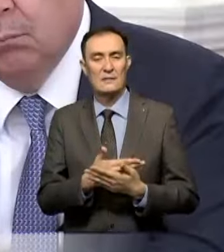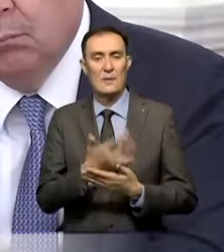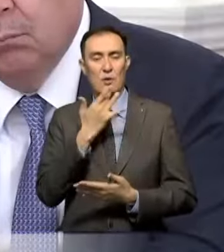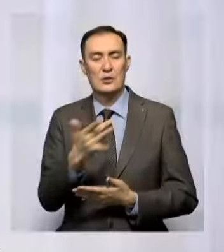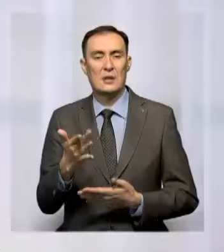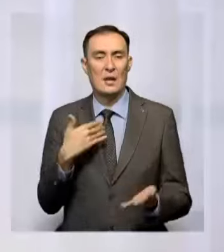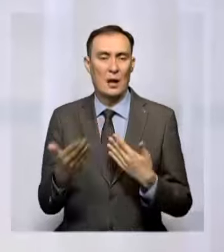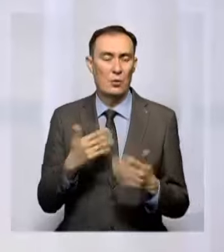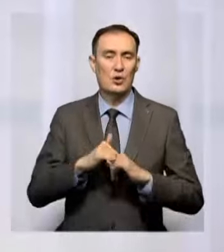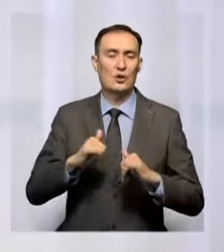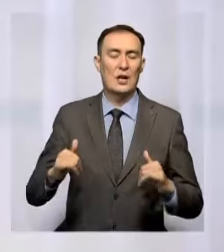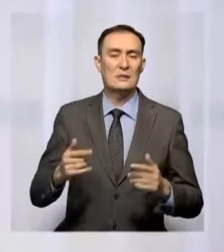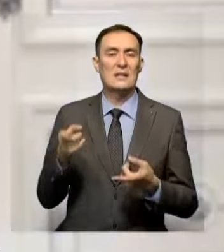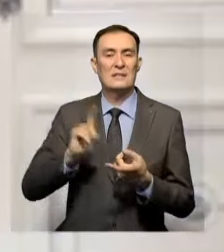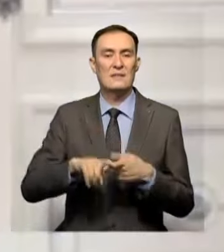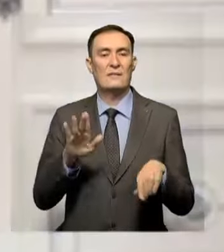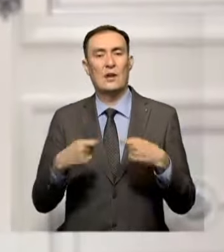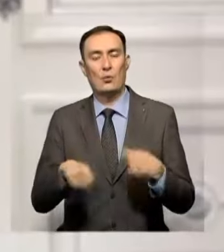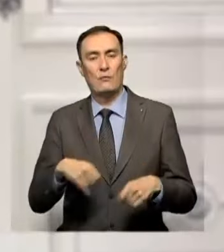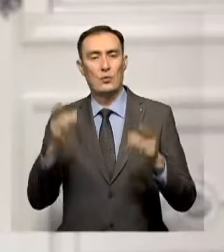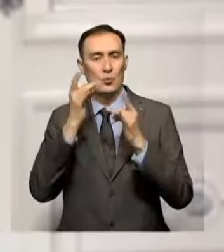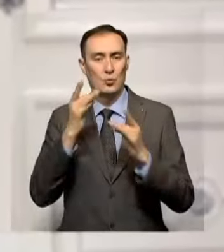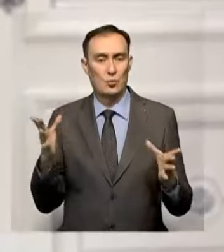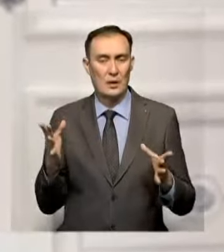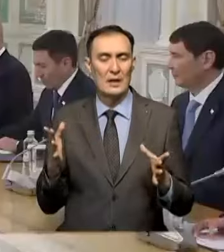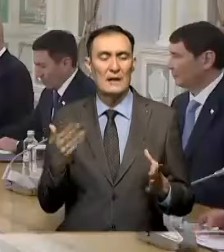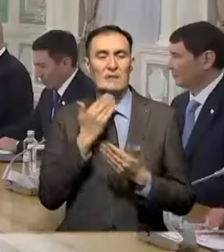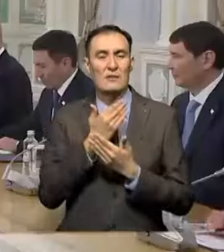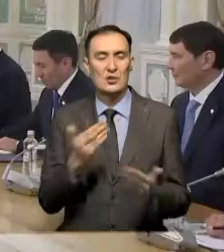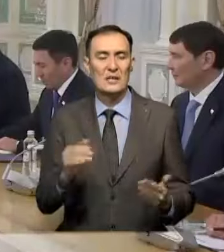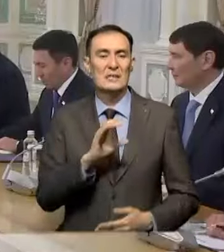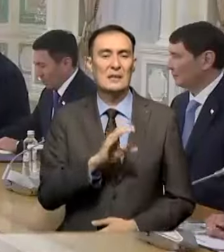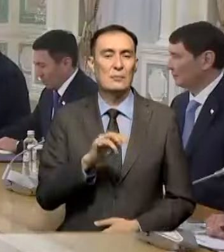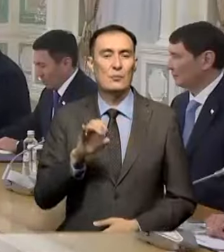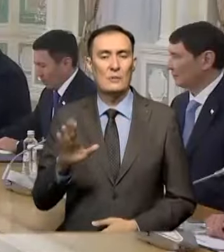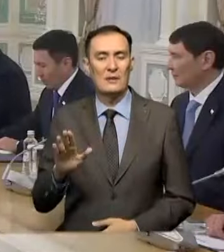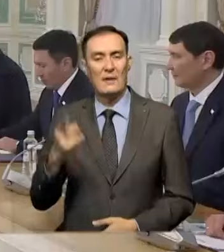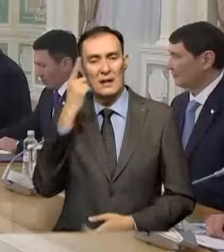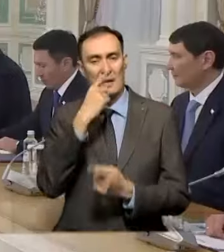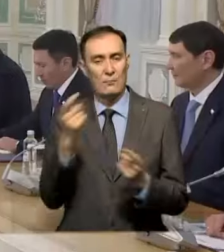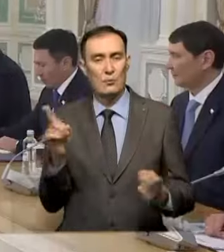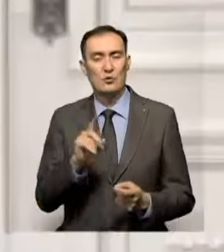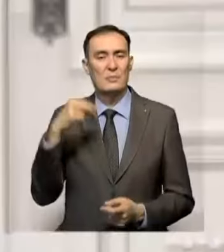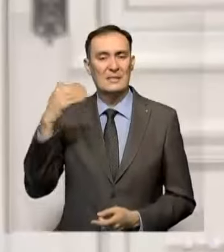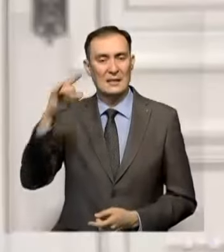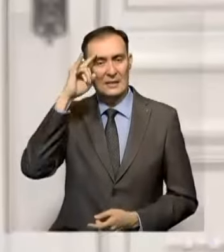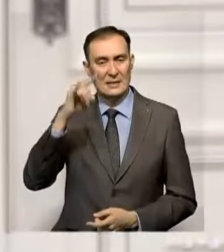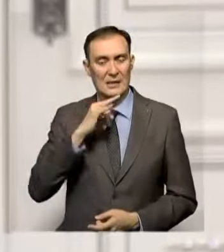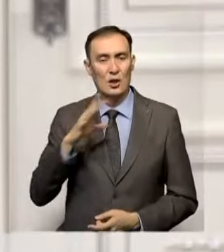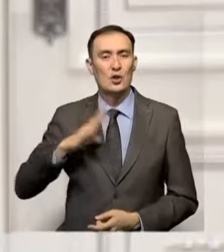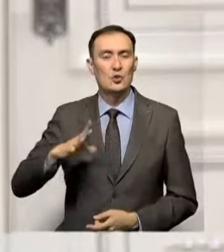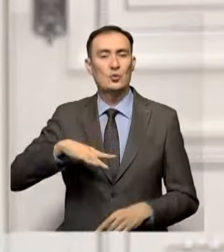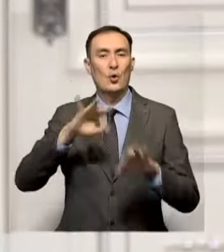политический диалог, расширяются связи в торговле и культуре. В завершении Сердар Бердымухамедов напомнил, что президента Казахстана